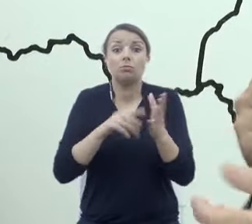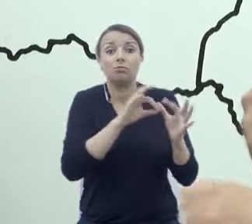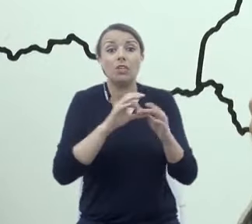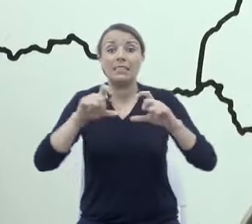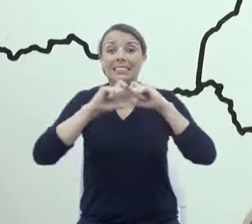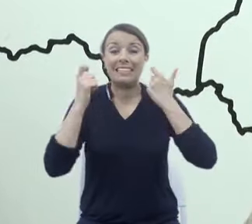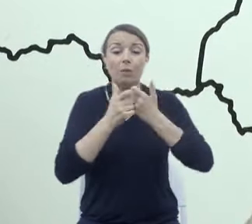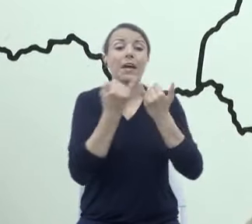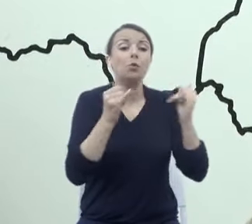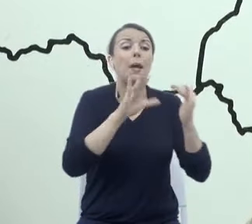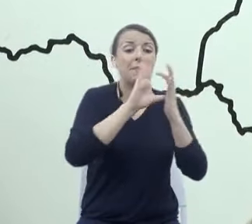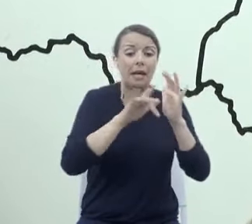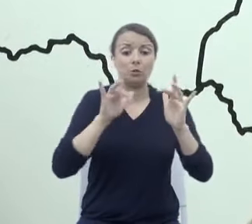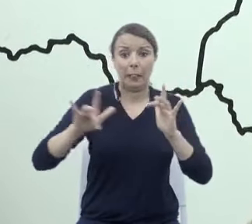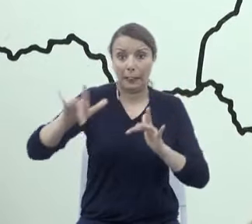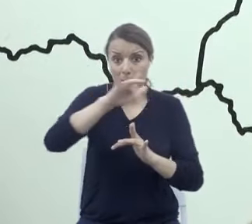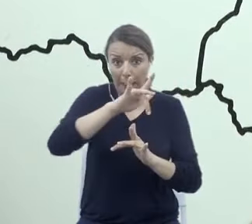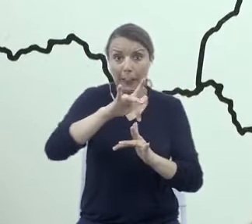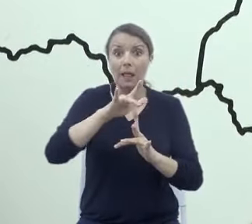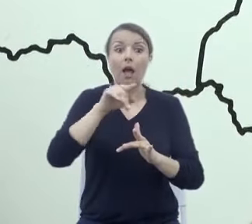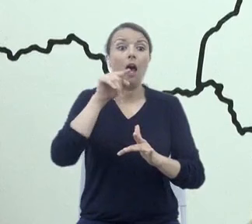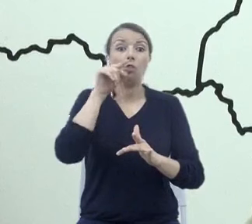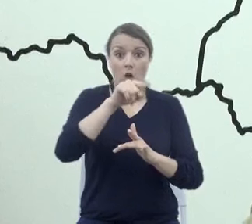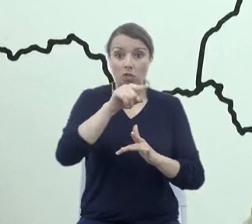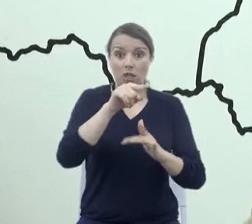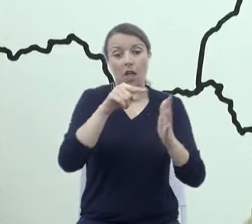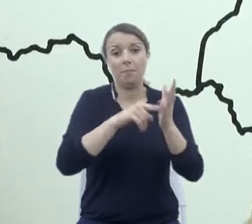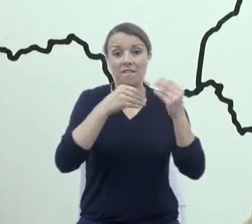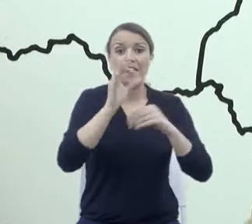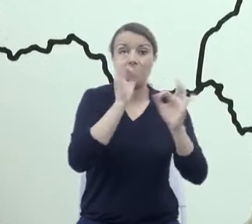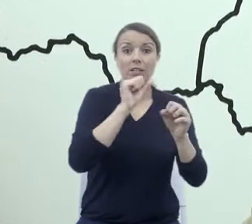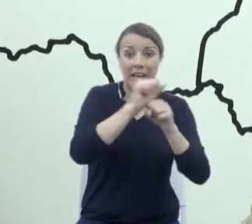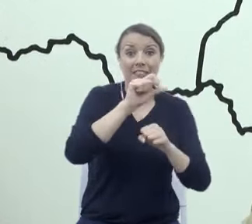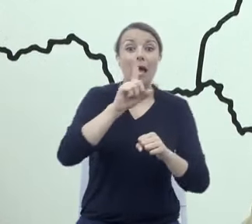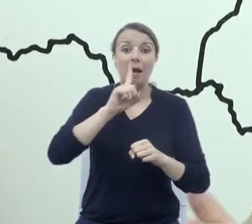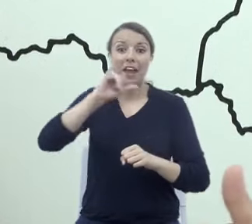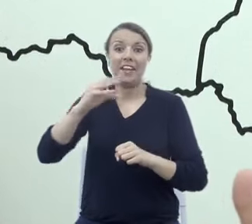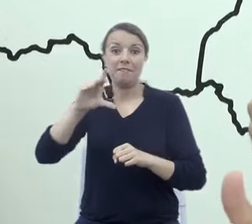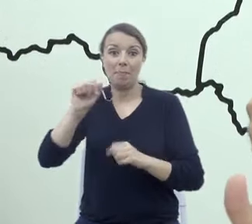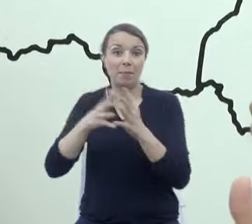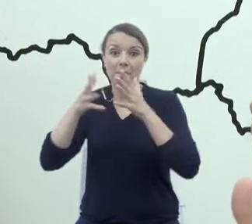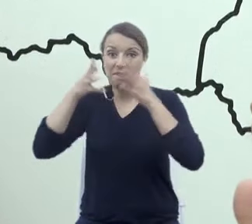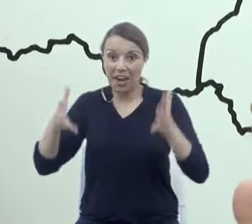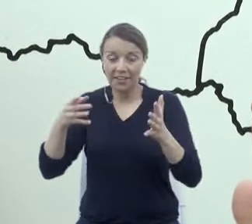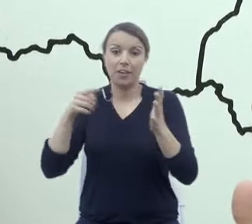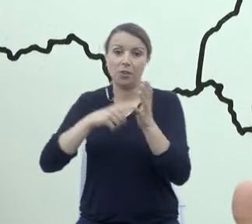kompleksu tych zbrodni z lata 1941 roku. Cóż